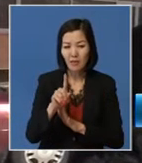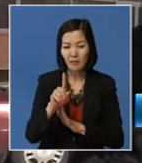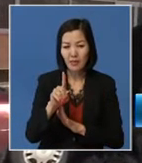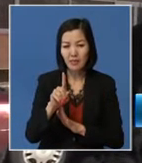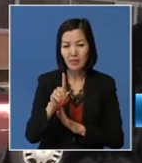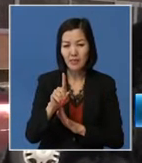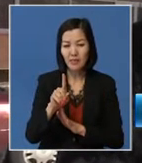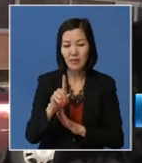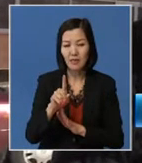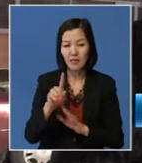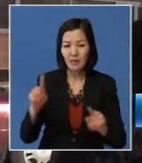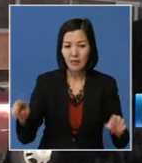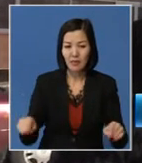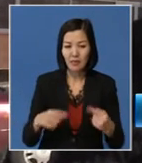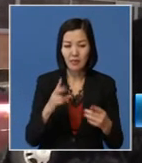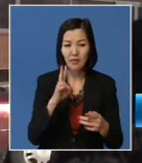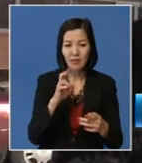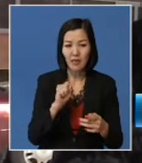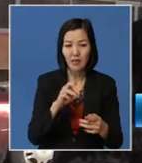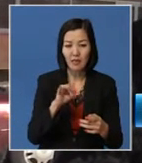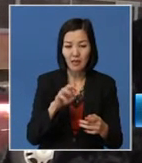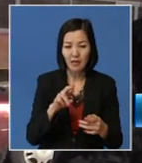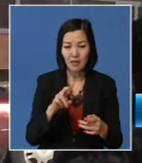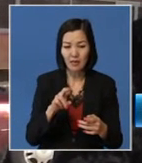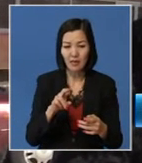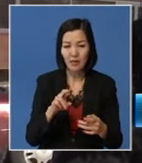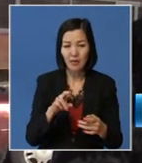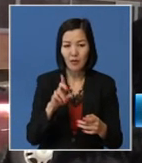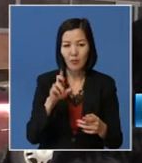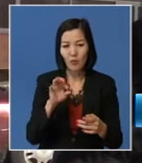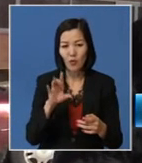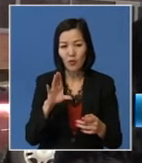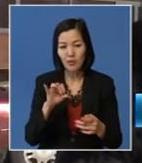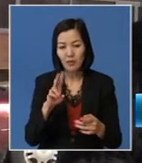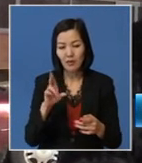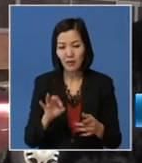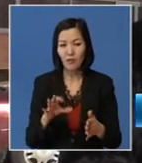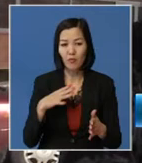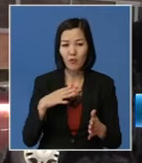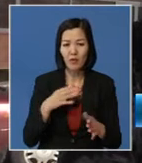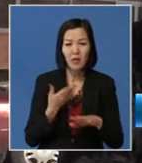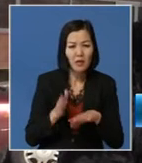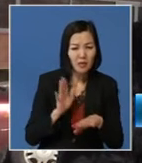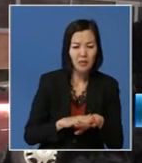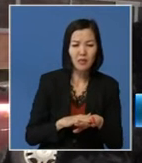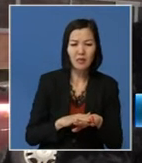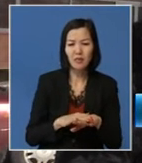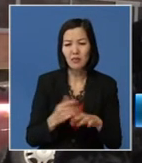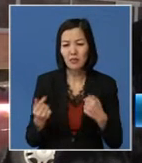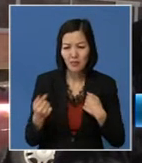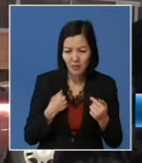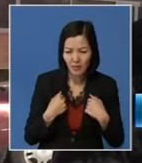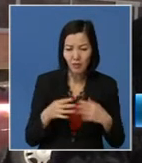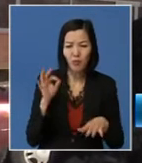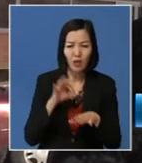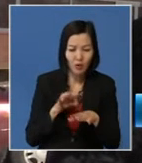қалап келе жатқандардың бірі бірегей Наталья Васильевна Борсенко. Қандай қыншылық болмасын, ол кісі мойыған жоқ, ешқайда кеткен